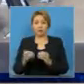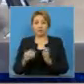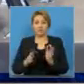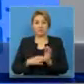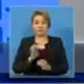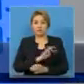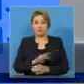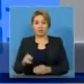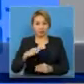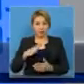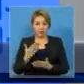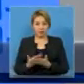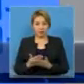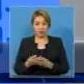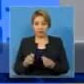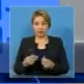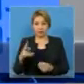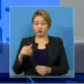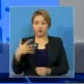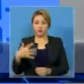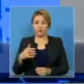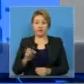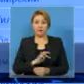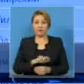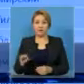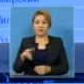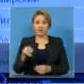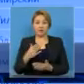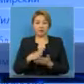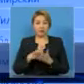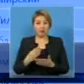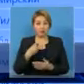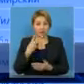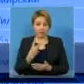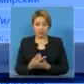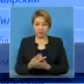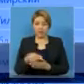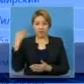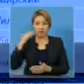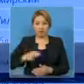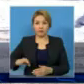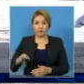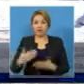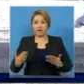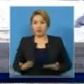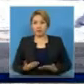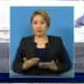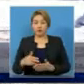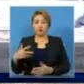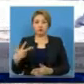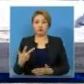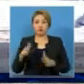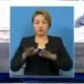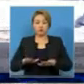646,8 миллиард теңгені құрады. Бюджет қаржысының 325 миллиард теңгесі игерілді. Сол көрсеткіш бойынша Ақтөбе облысы өңірлер арасында 3-ші